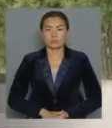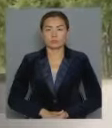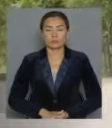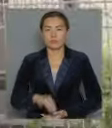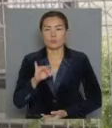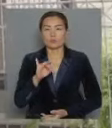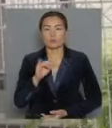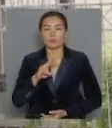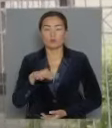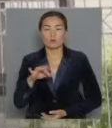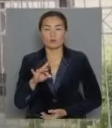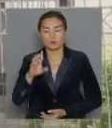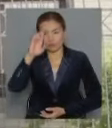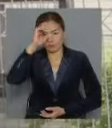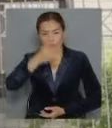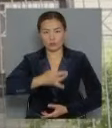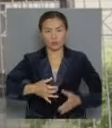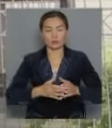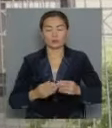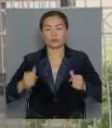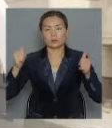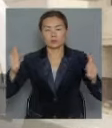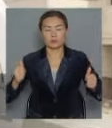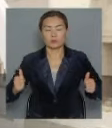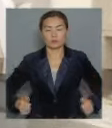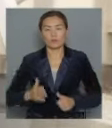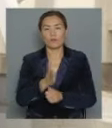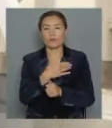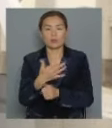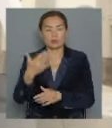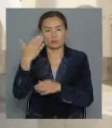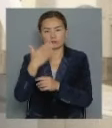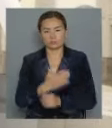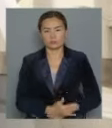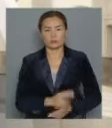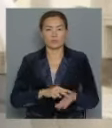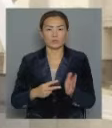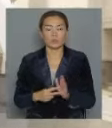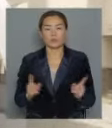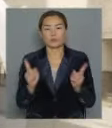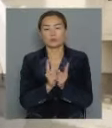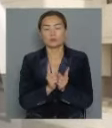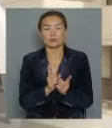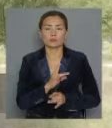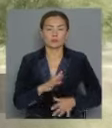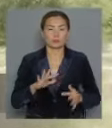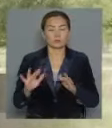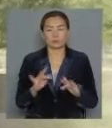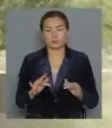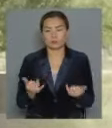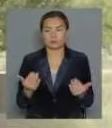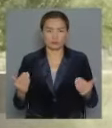İnder ауданында мемлекеттік мекемелерде ілінген мемлекеттік ту төмен түсіріліп, жоспарланған кездесулер мен айтулы шаралар